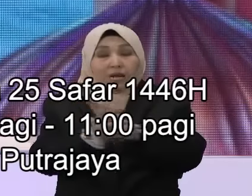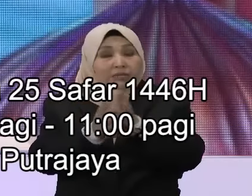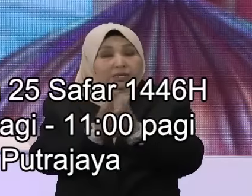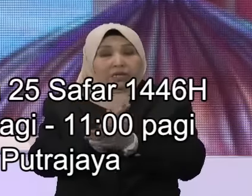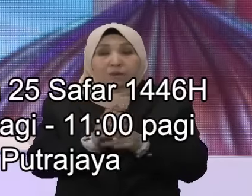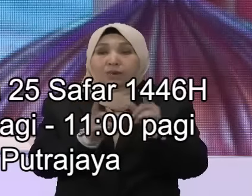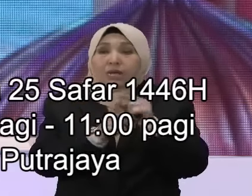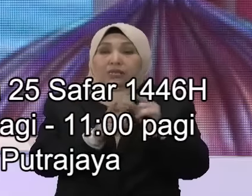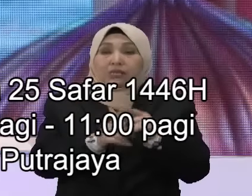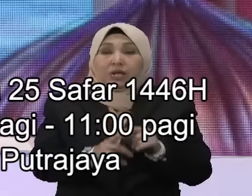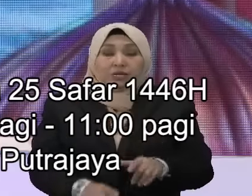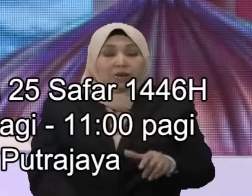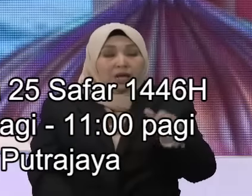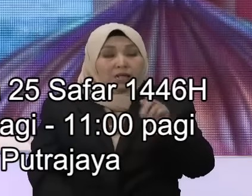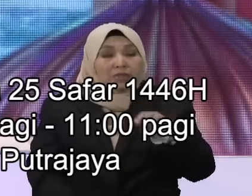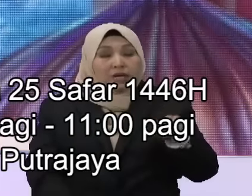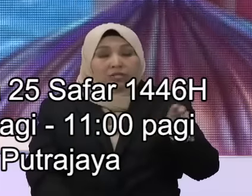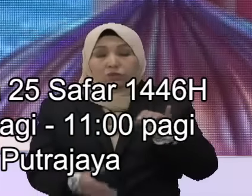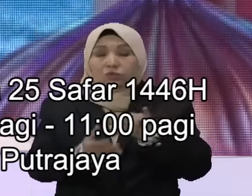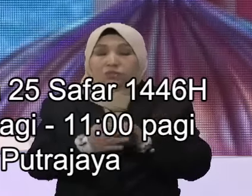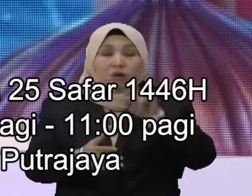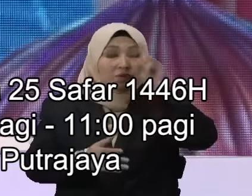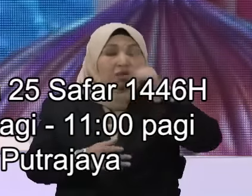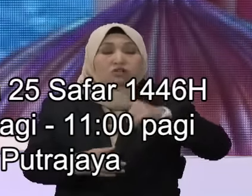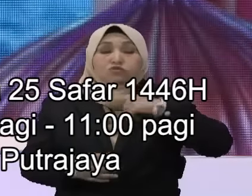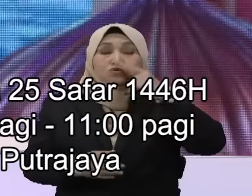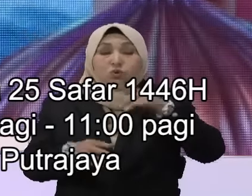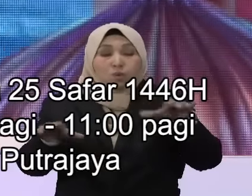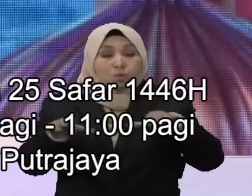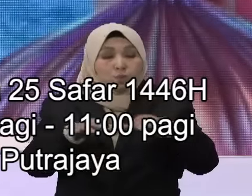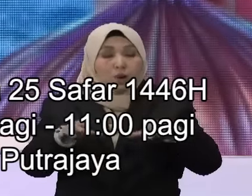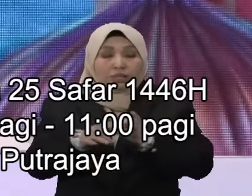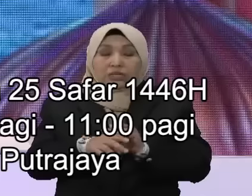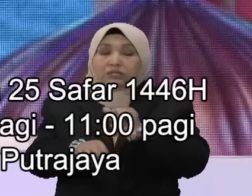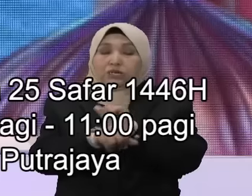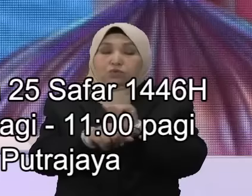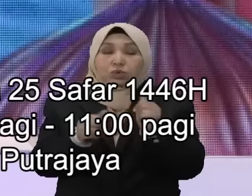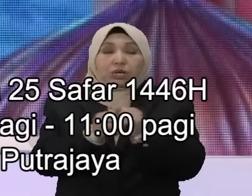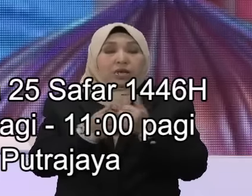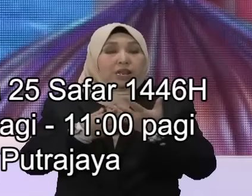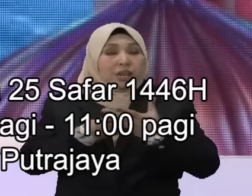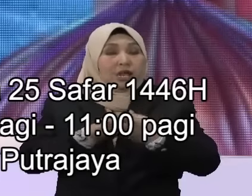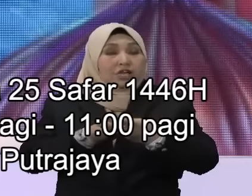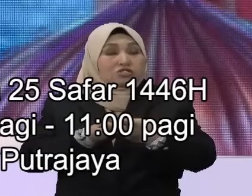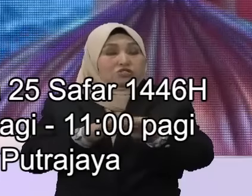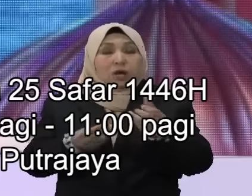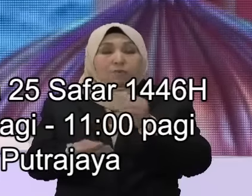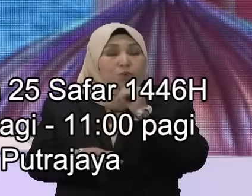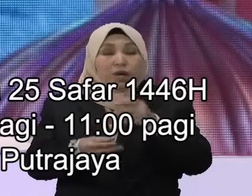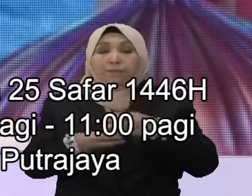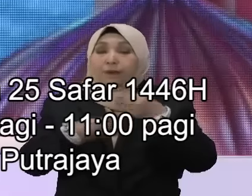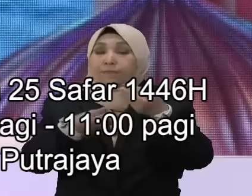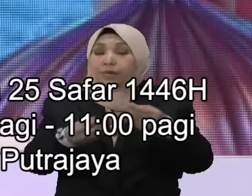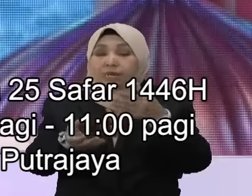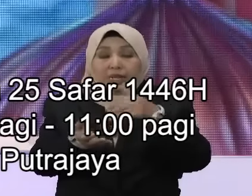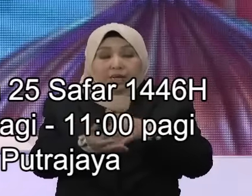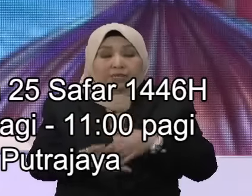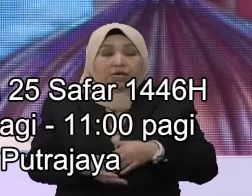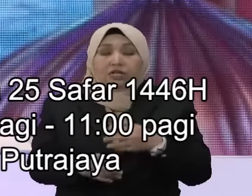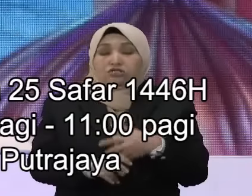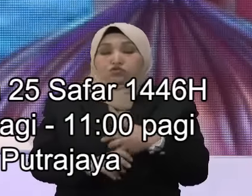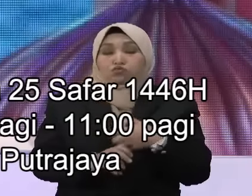perkataan anak di situ menunjukkan Allah SWT suruh buat kerja itu dengan efisien, dengan lancar. Bukan memberikan lagi